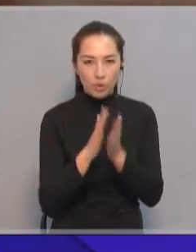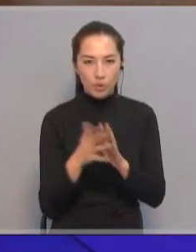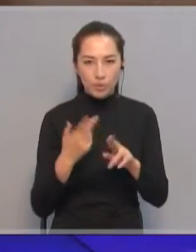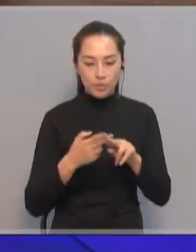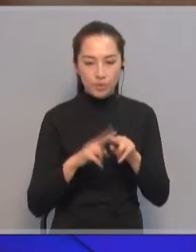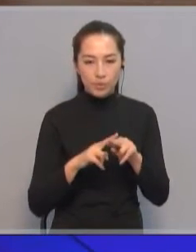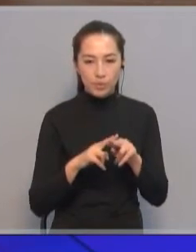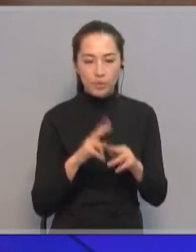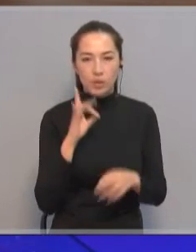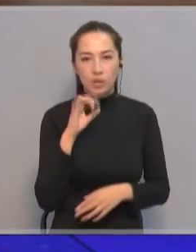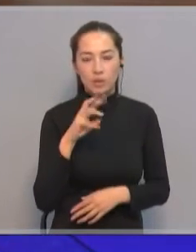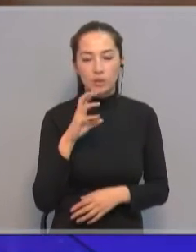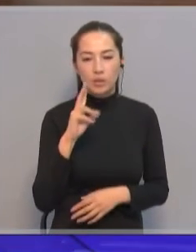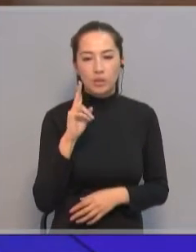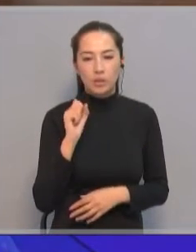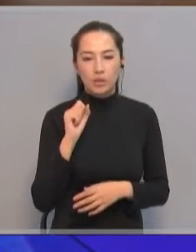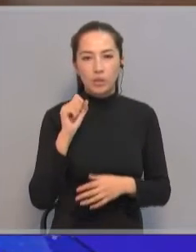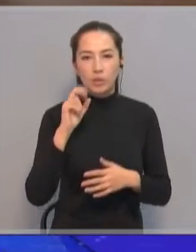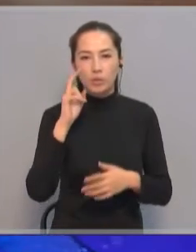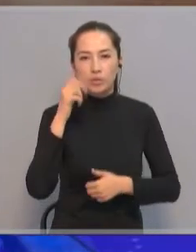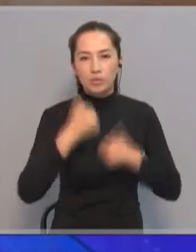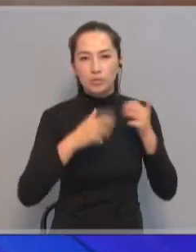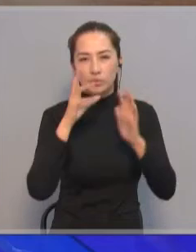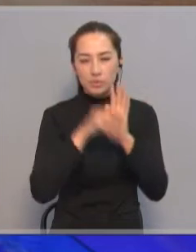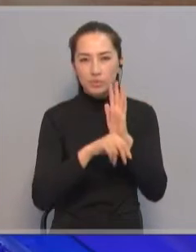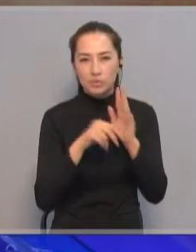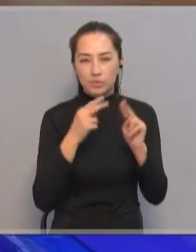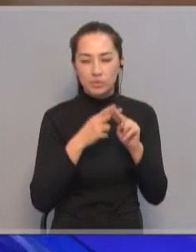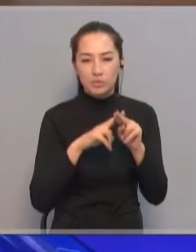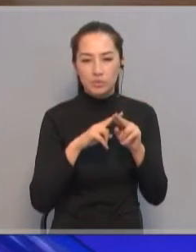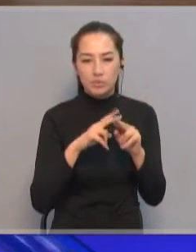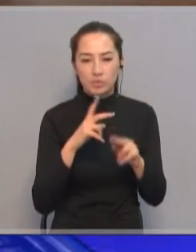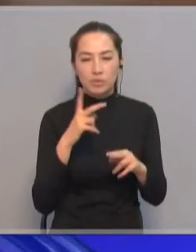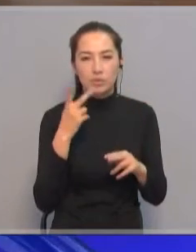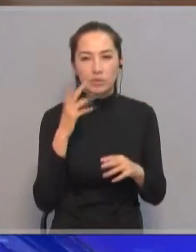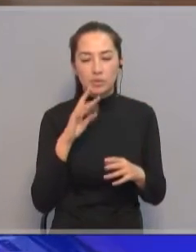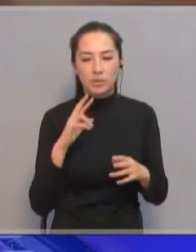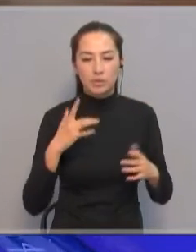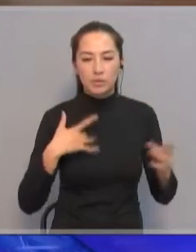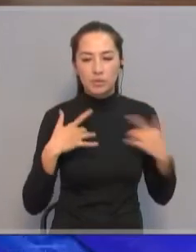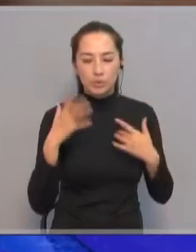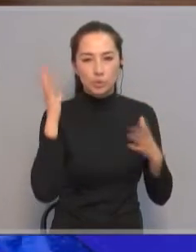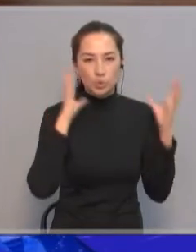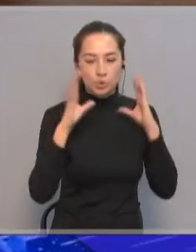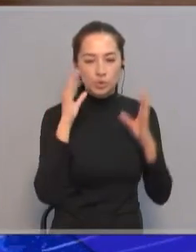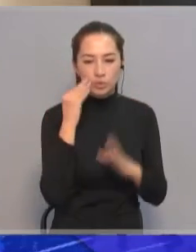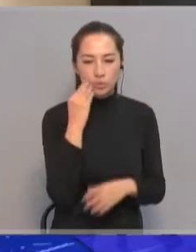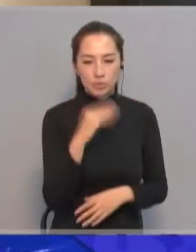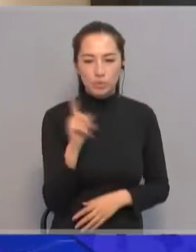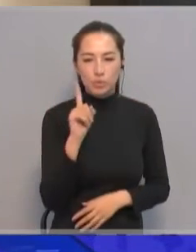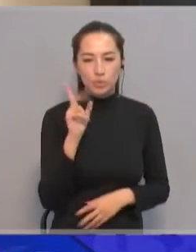году в рамках конкурса был запущен проект «Студент Прайс Казахстан», направленный на выявление талантливых студентов, будущих